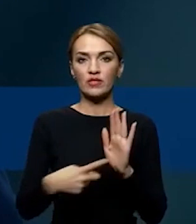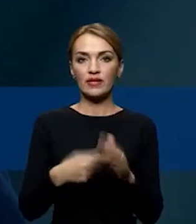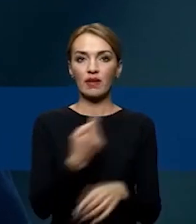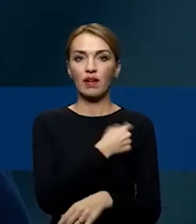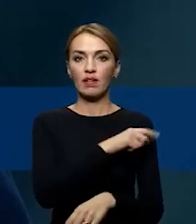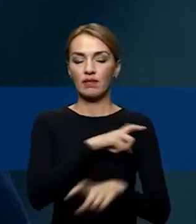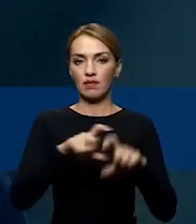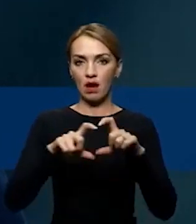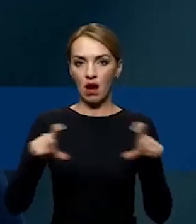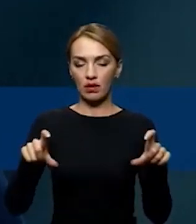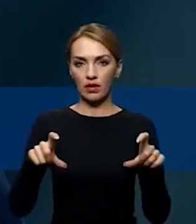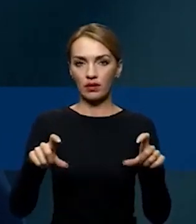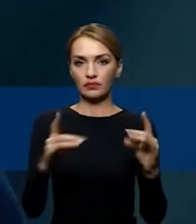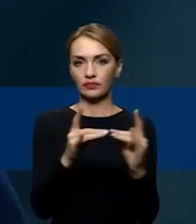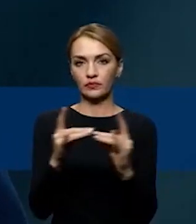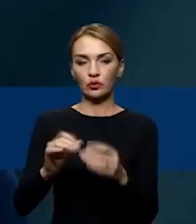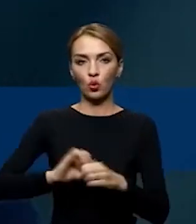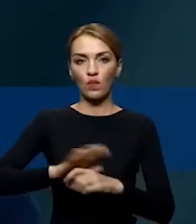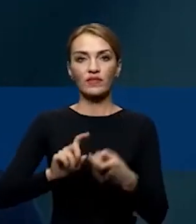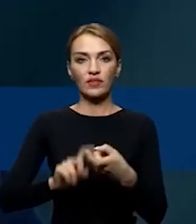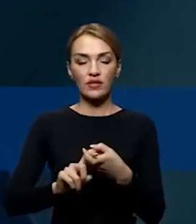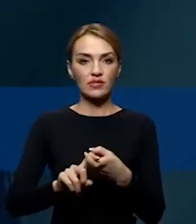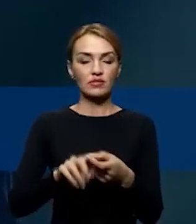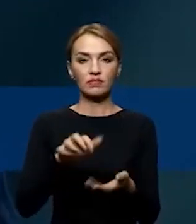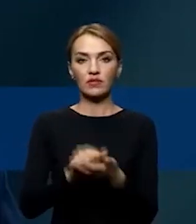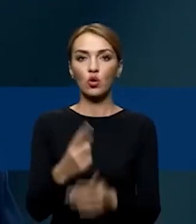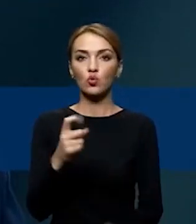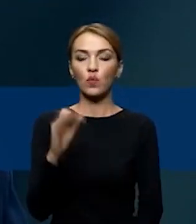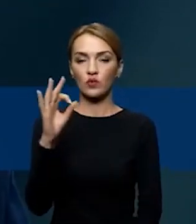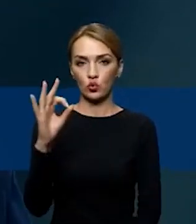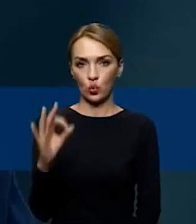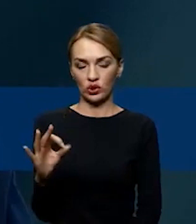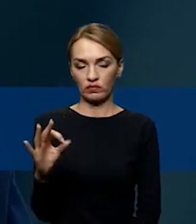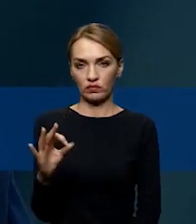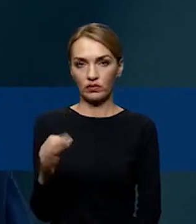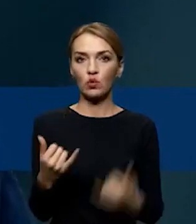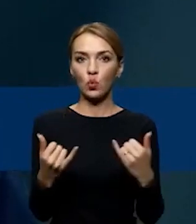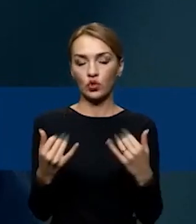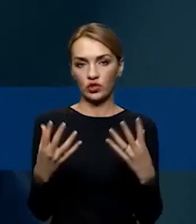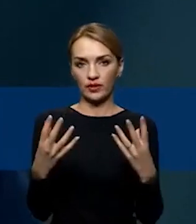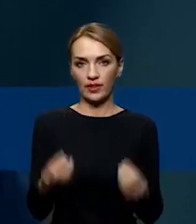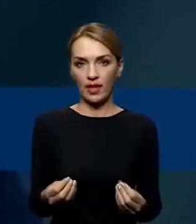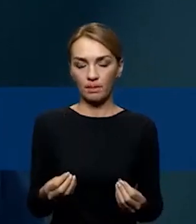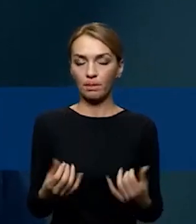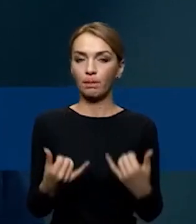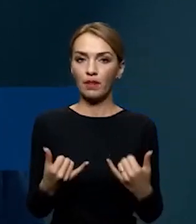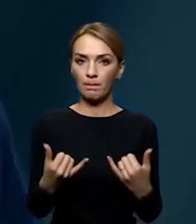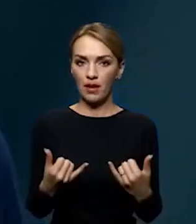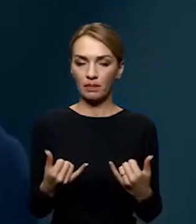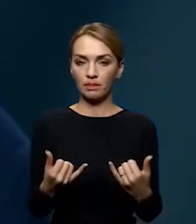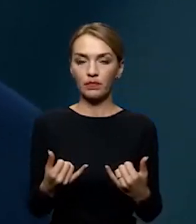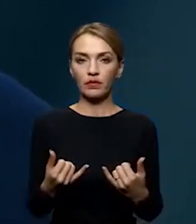лікарнях ліжки відведені для пацієнтів з COVID-19 завантажені на 100% на сьогоднішній день. Тепер,